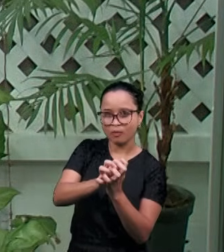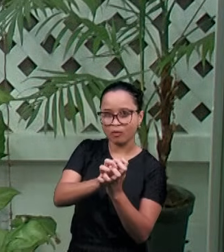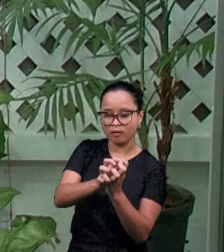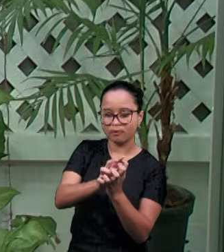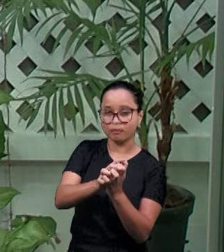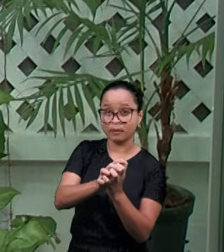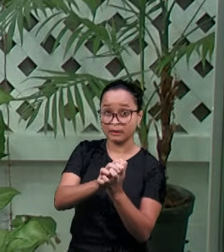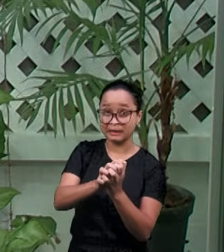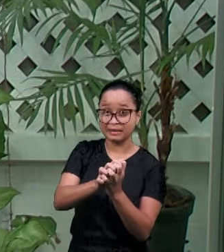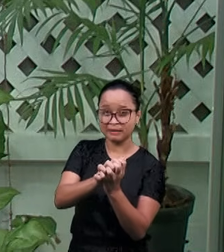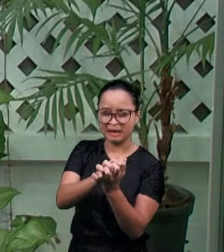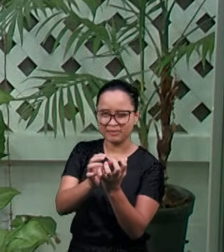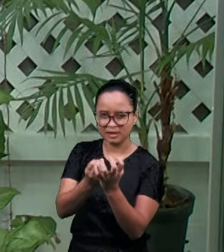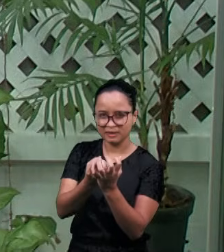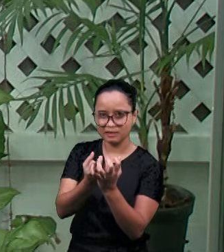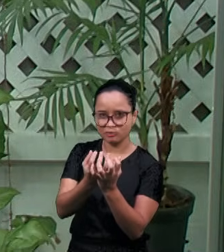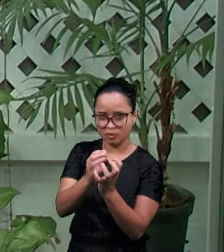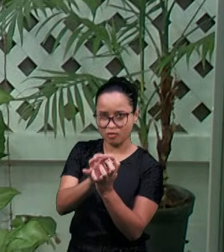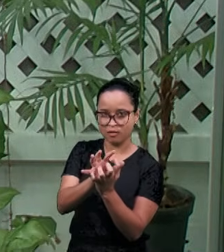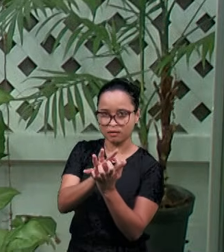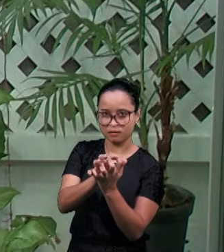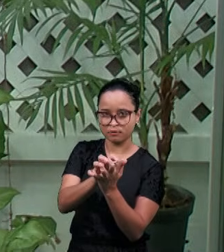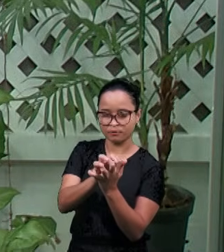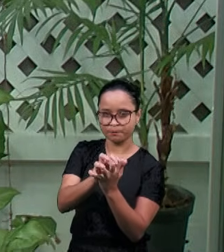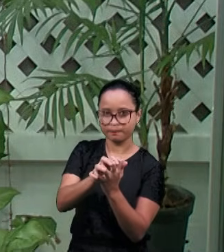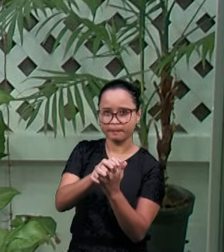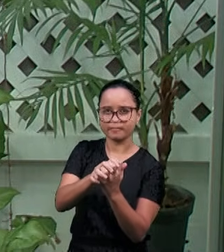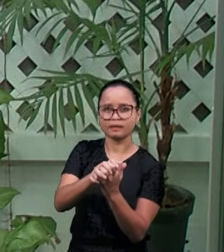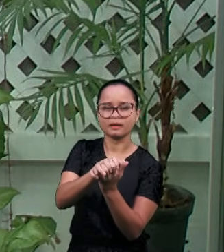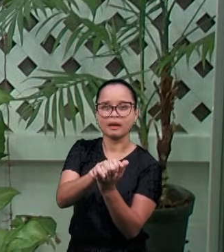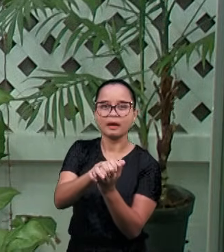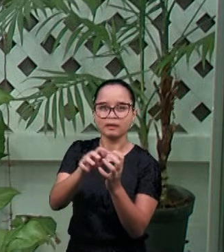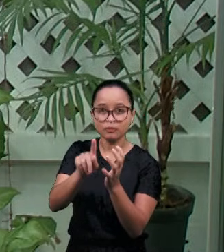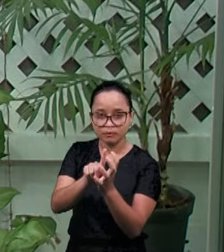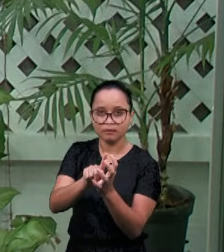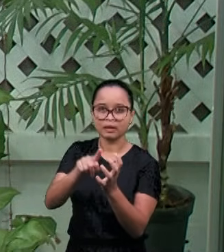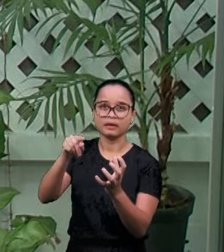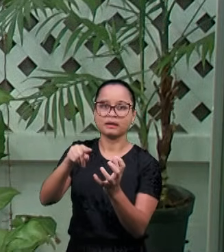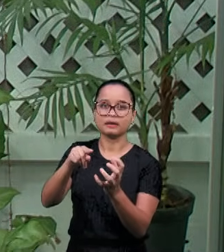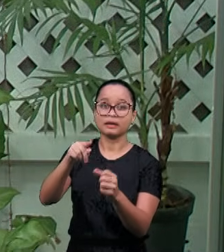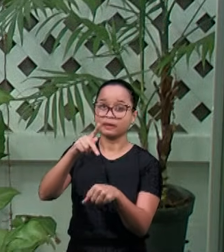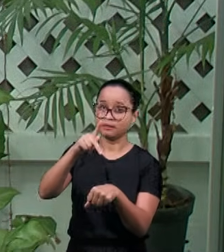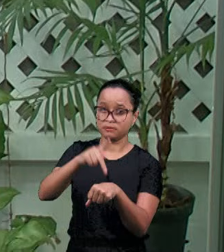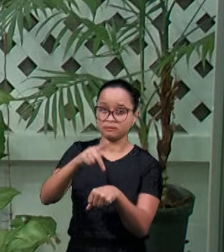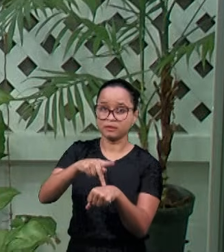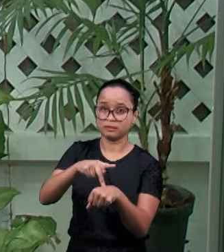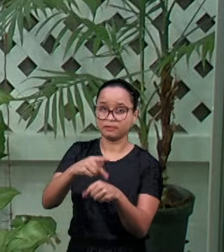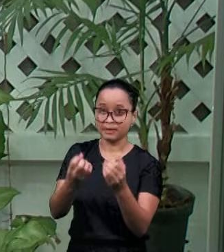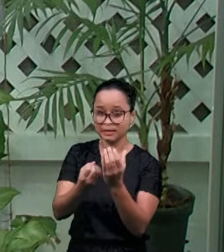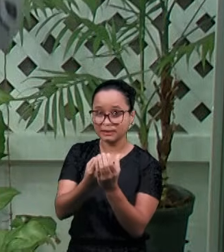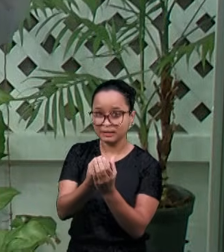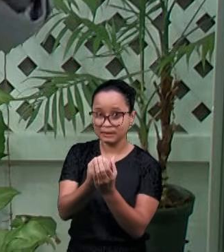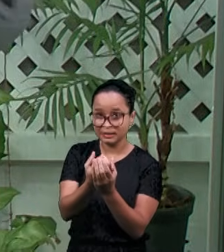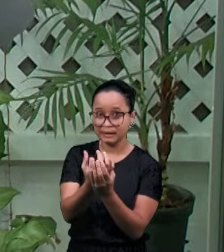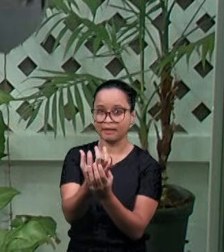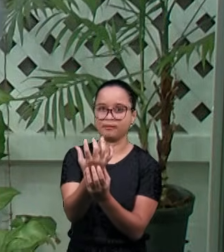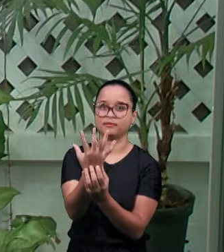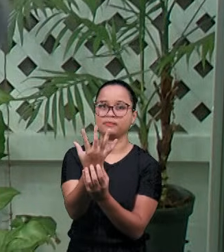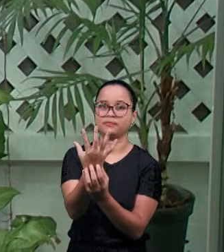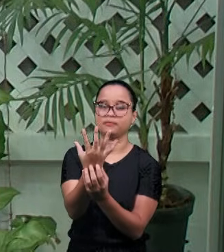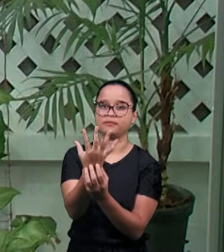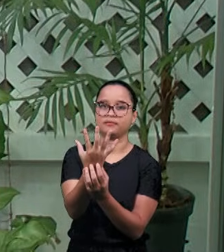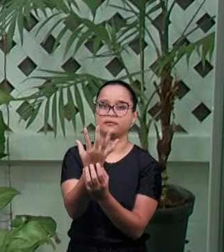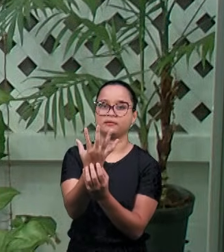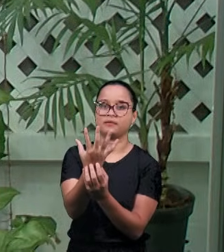Elle met des couches de matériel qui est la perle, qui va produire la perle.